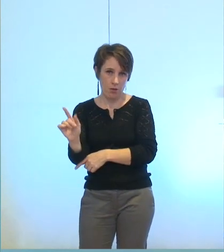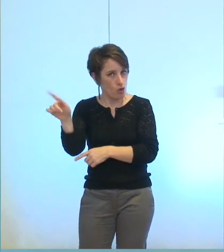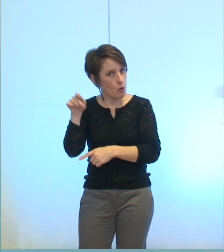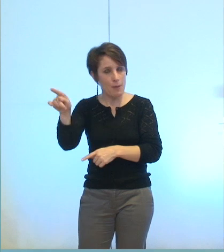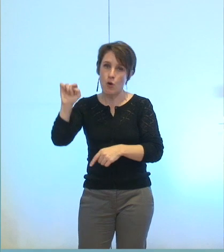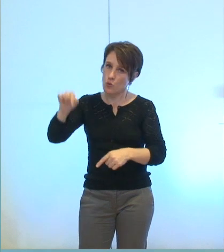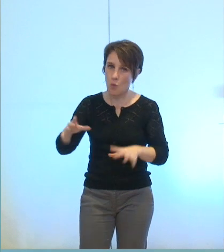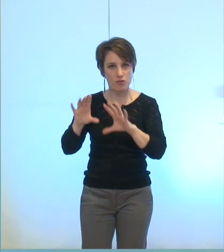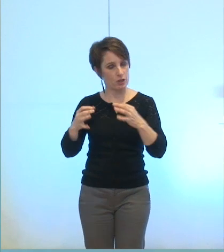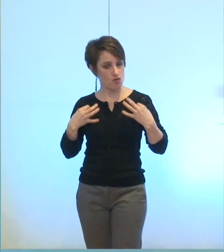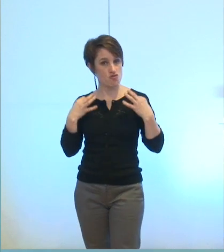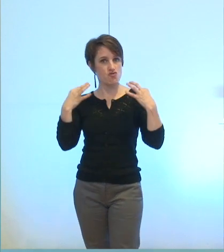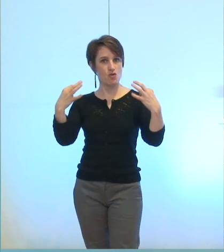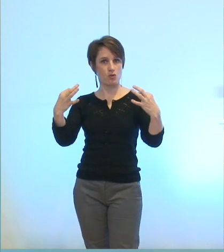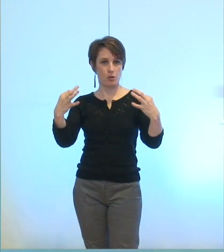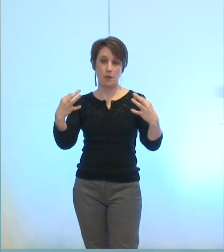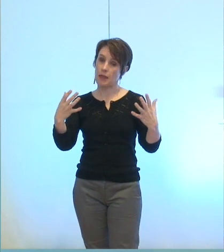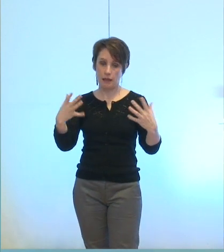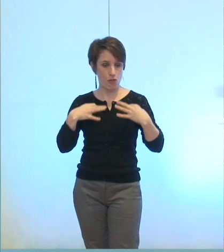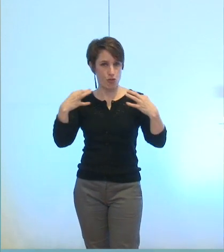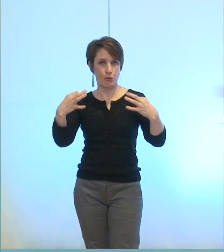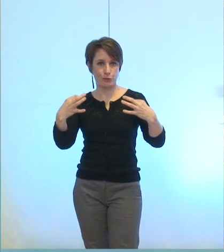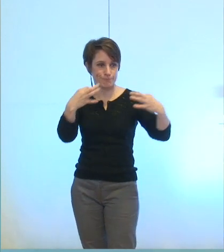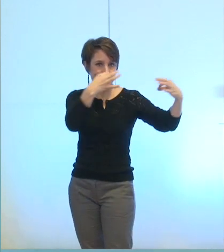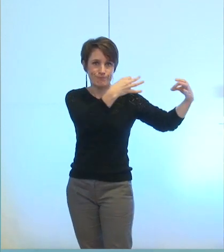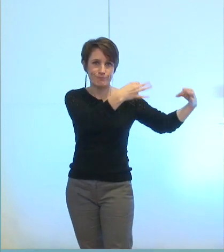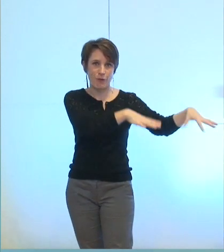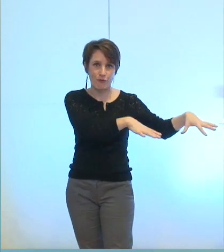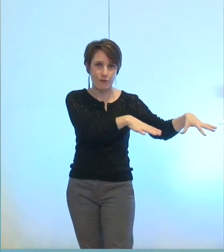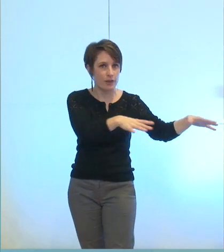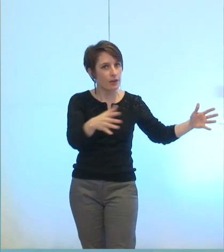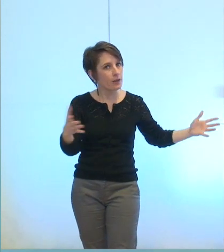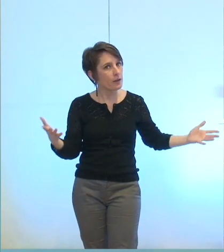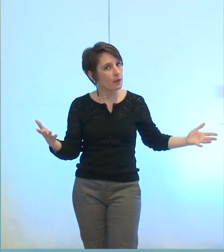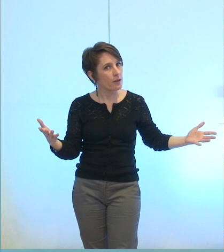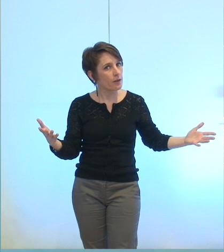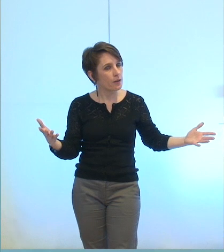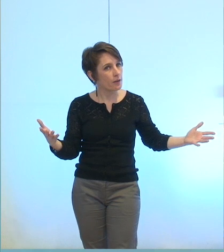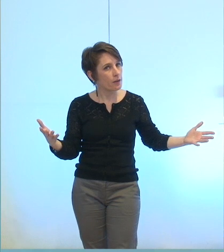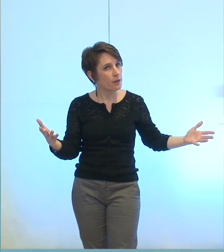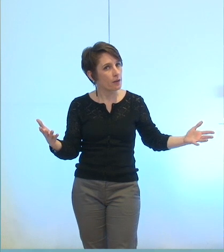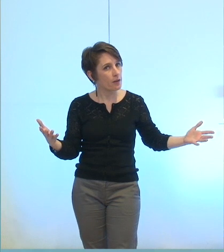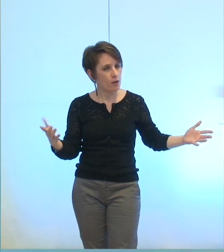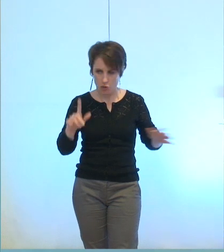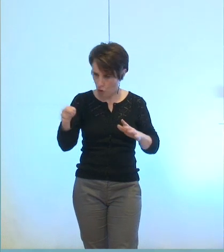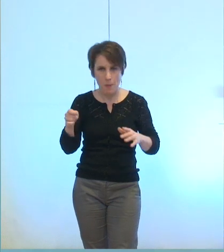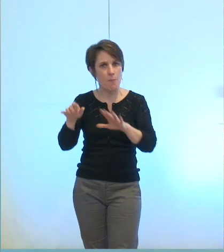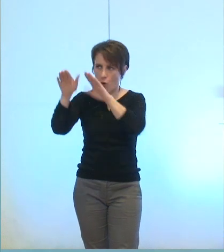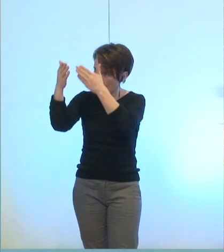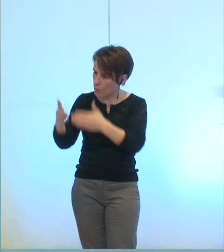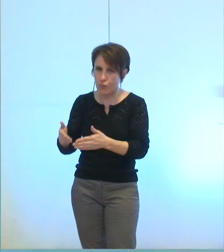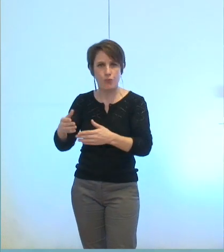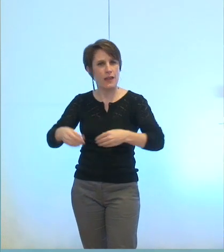de réserve ce devoir de réserve qui fait la noblesse du